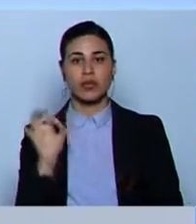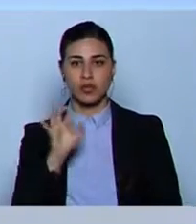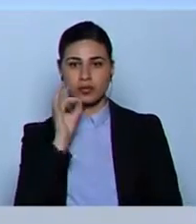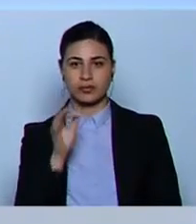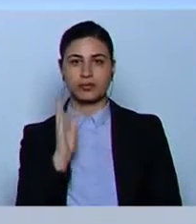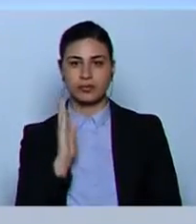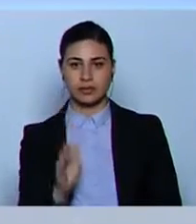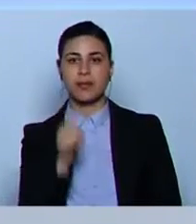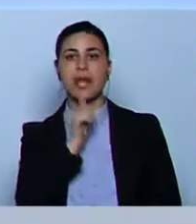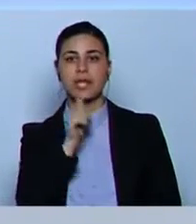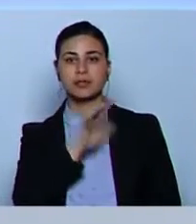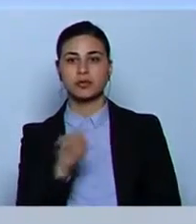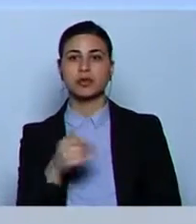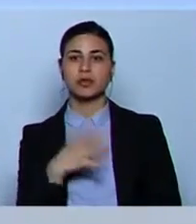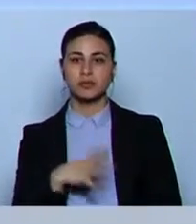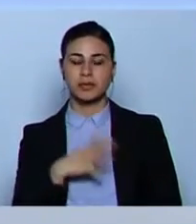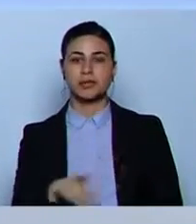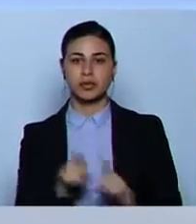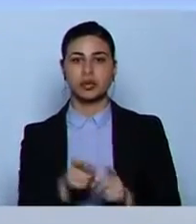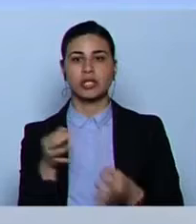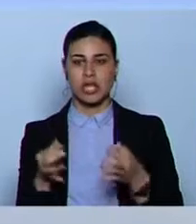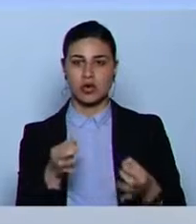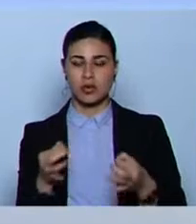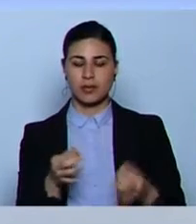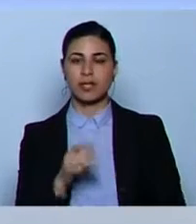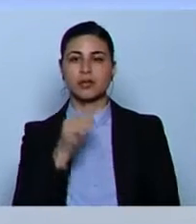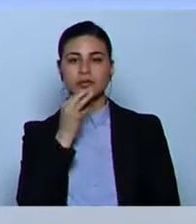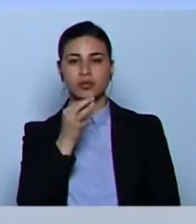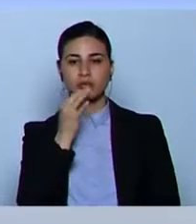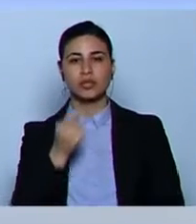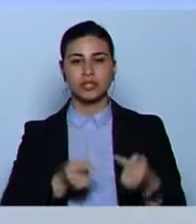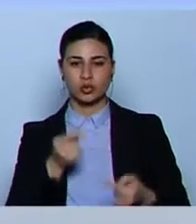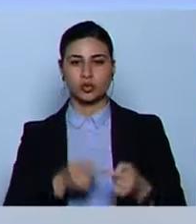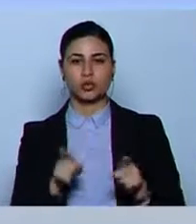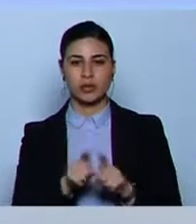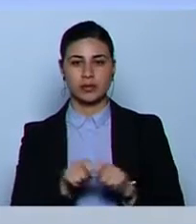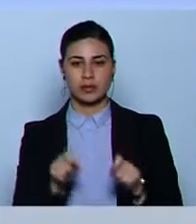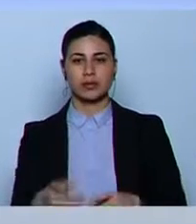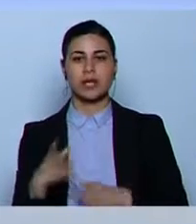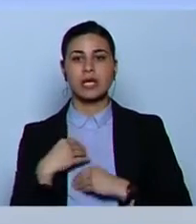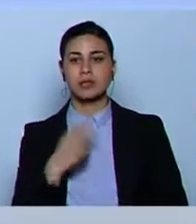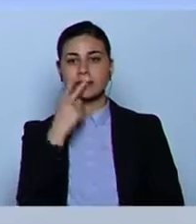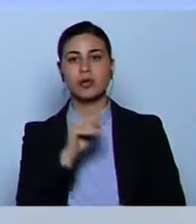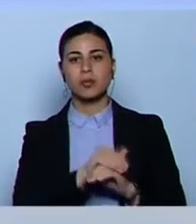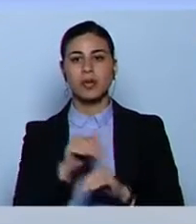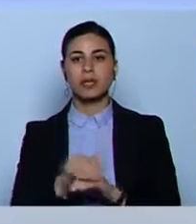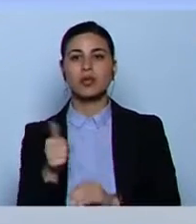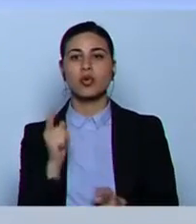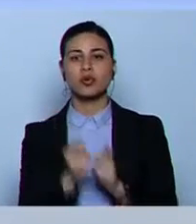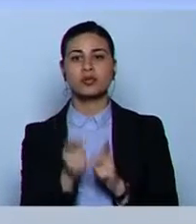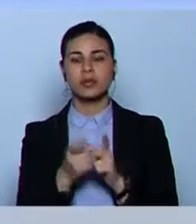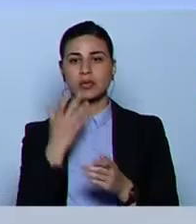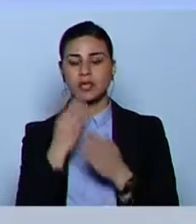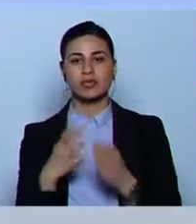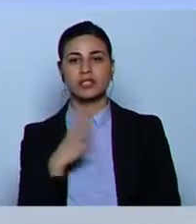ვილაპარაკებ ექსპერტებთან, როგორც თბილისიდან, ასევე რეგიონებიდან. სანამ დისკუსიას გავხსნით, მოდით ერთად ვნახოთ ფაქტები, თუ როგორ იცვლებოდა ჩვენს